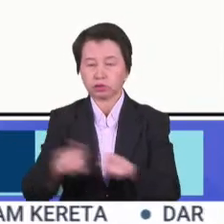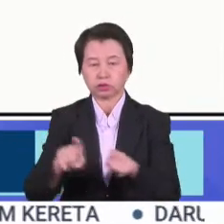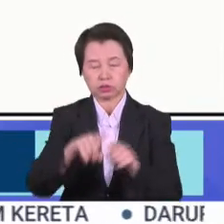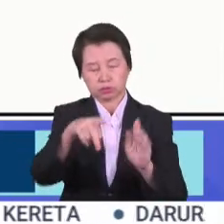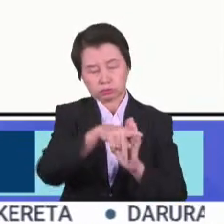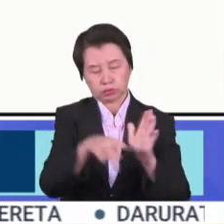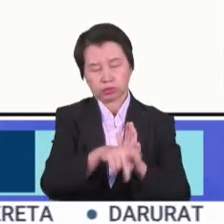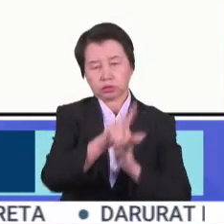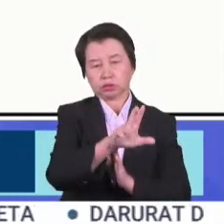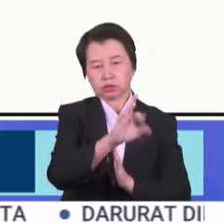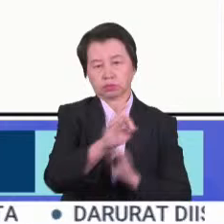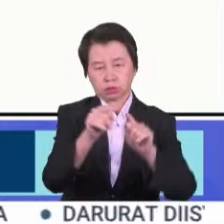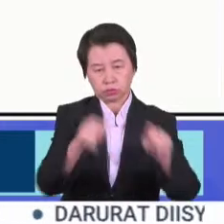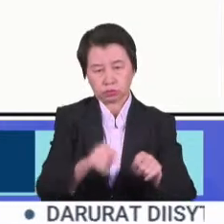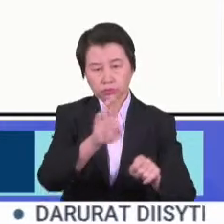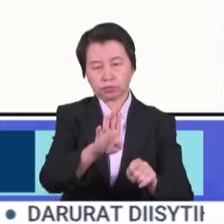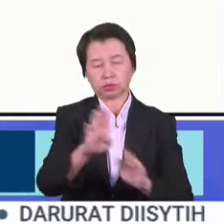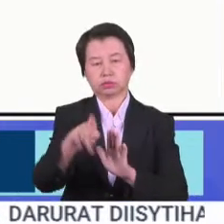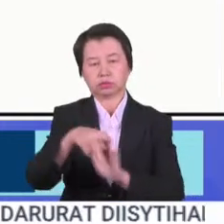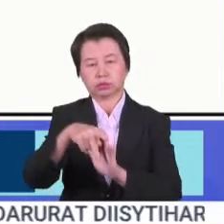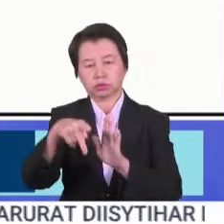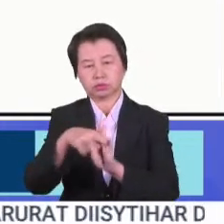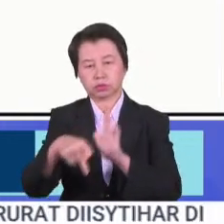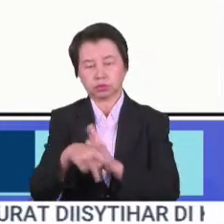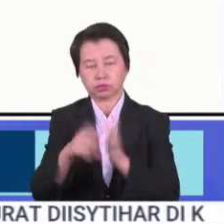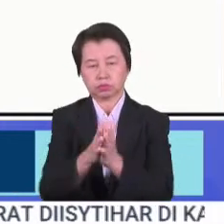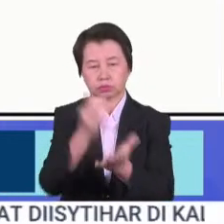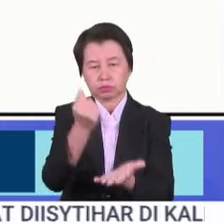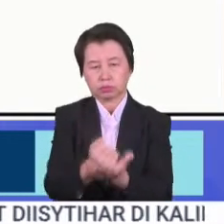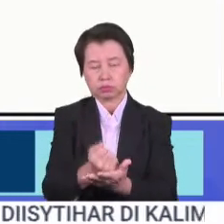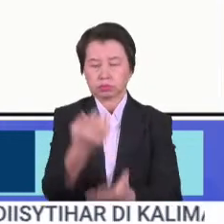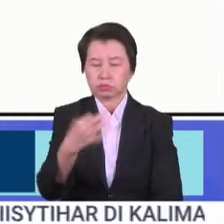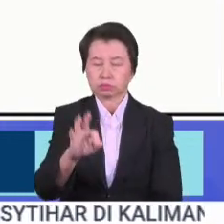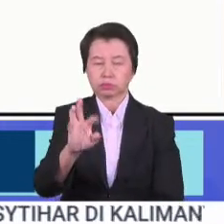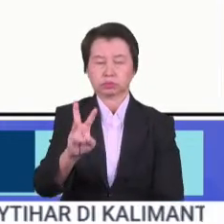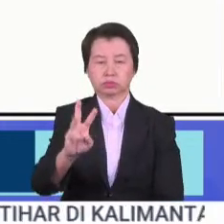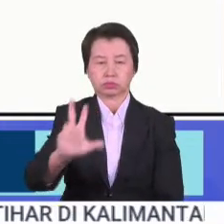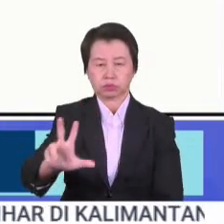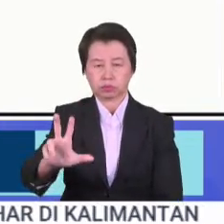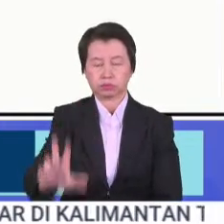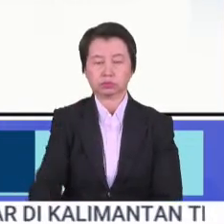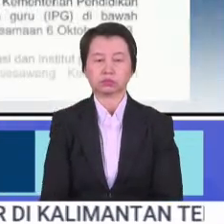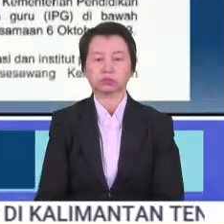Peraturan 39-B, Peraturan-Peraturan Imigresen 1963.